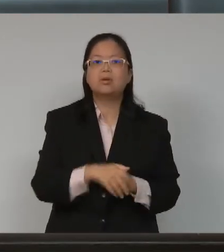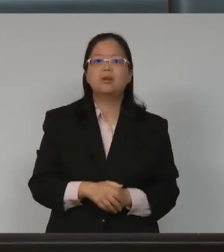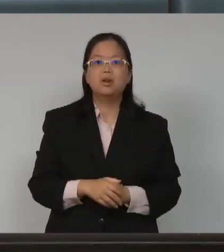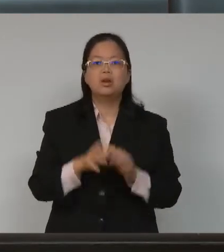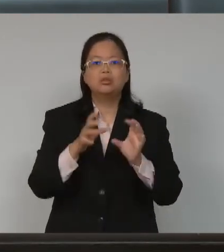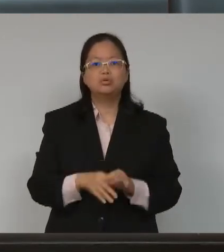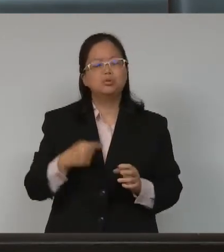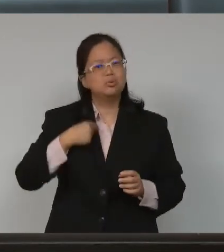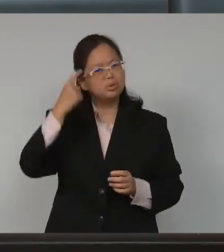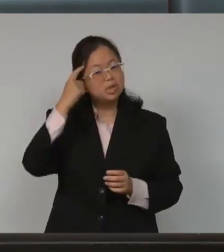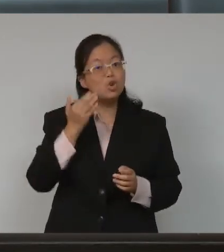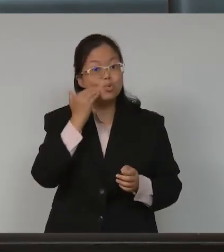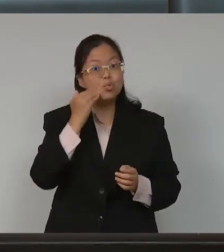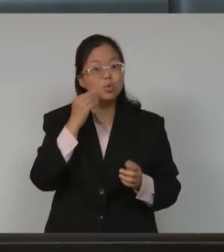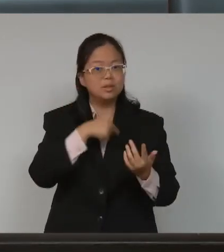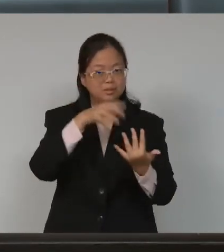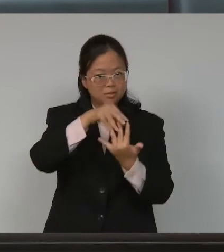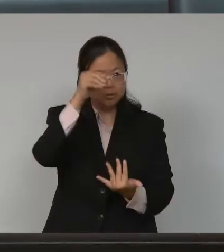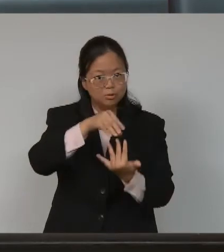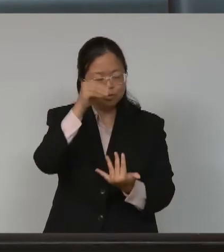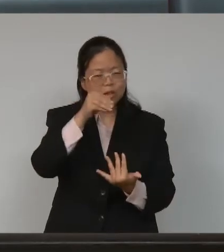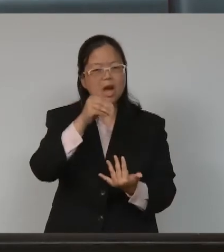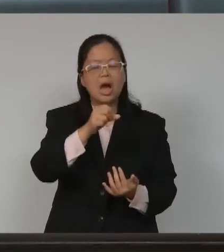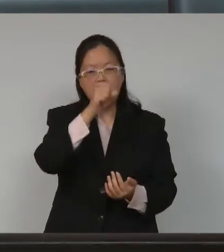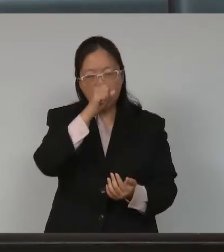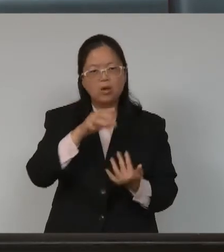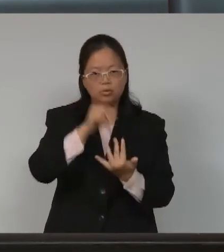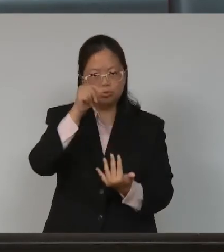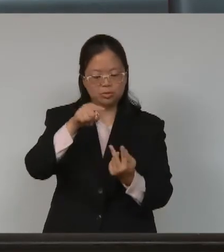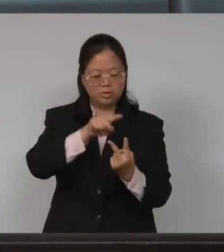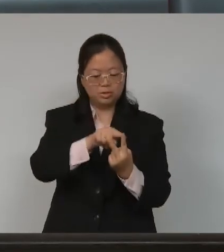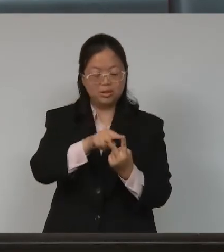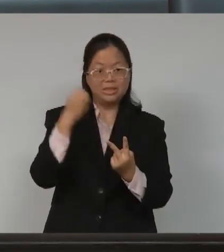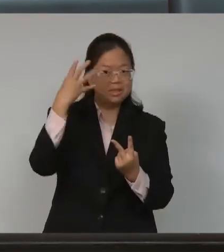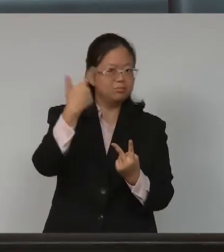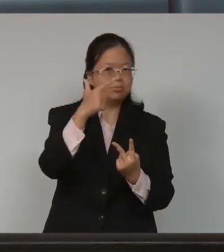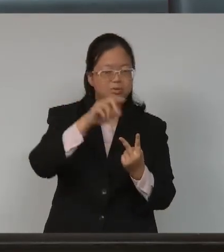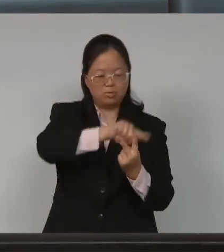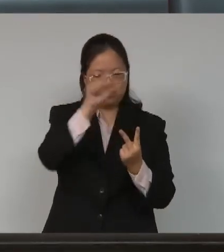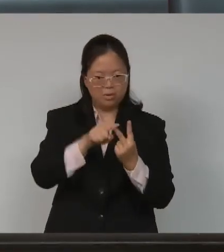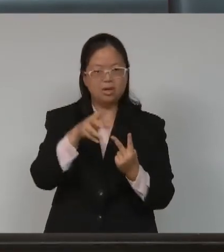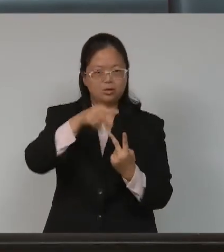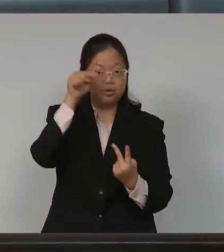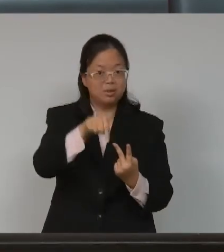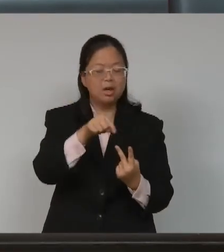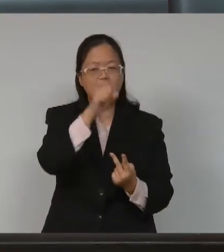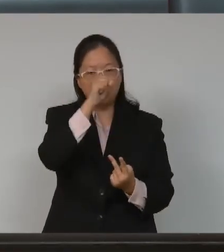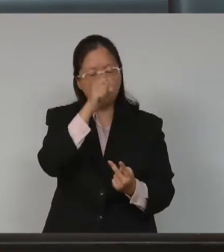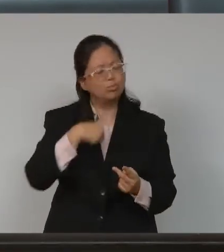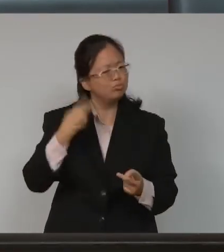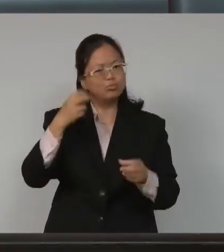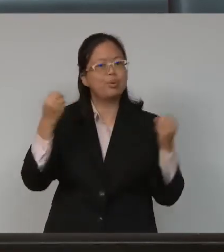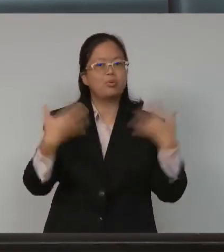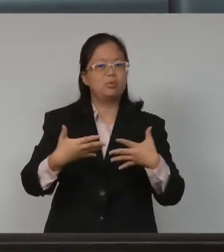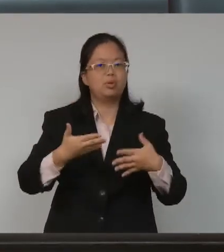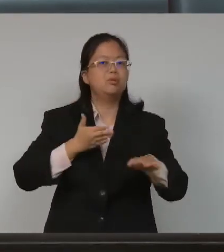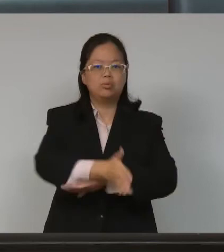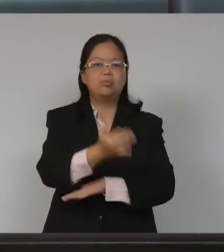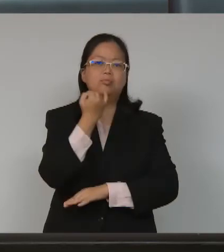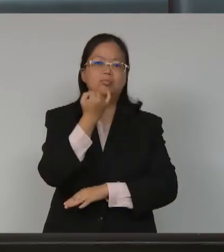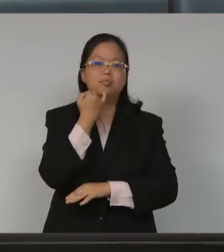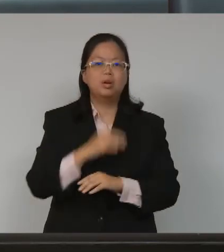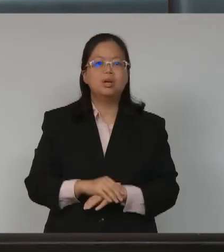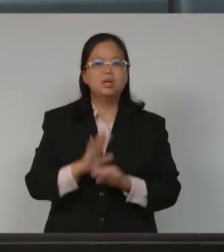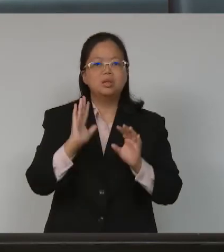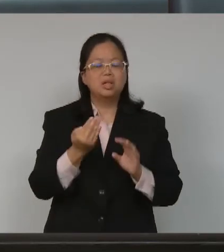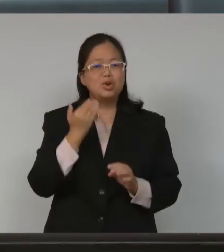要补正就可以通过，但是他需要调整那个文字。但如我们现在如果赋予这个权利的话，变成说我们以后我们的公我比较难想